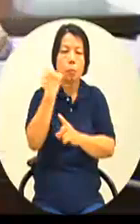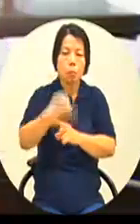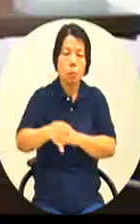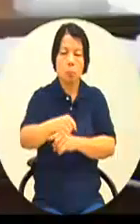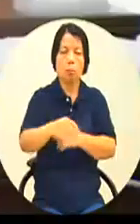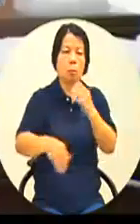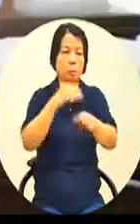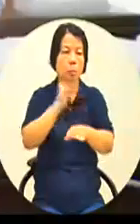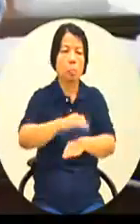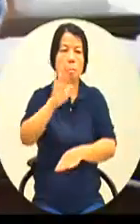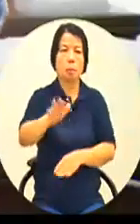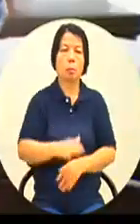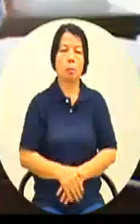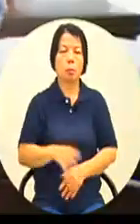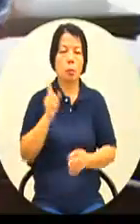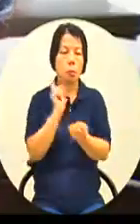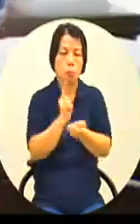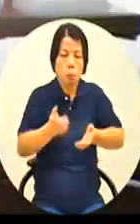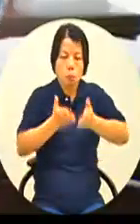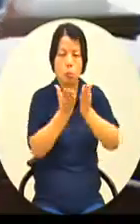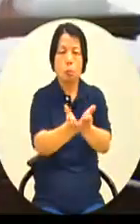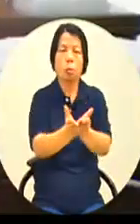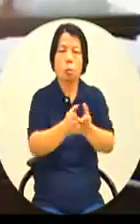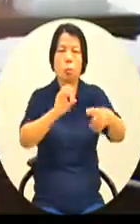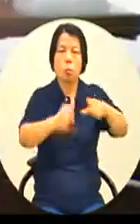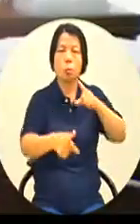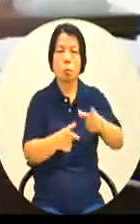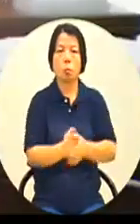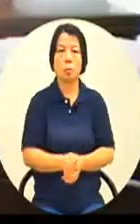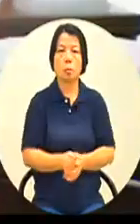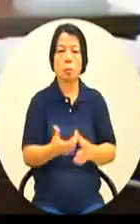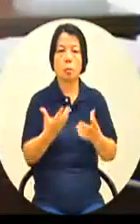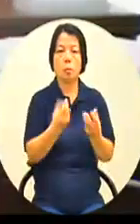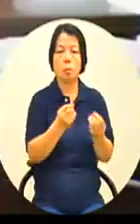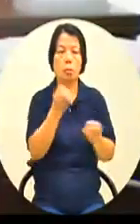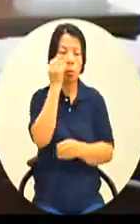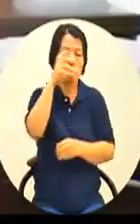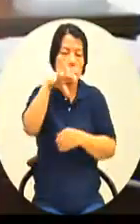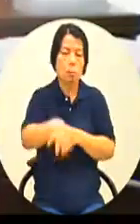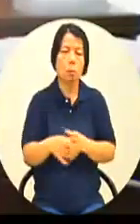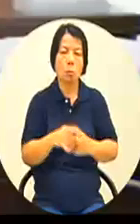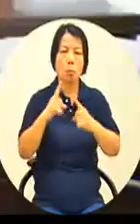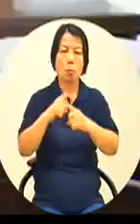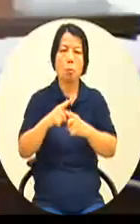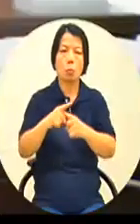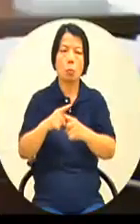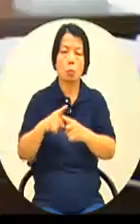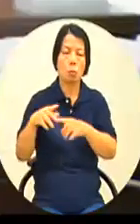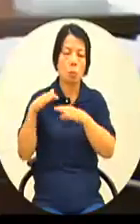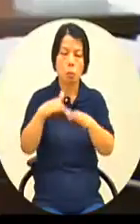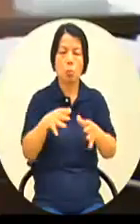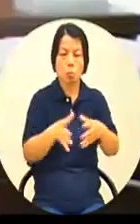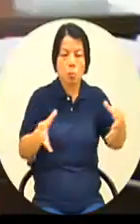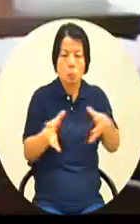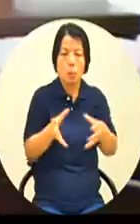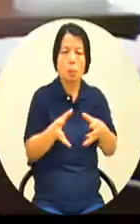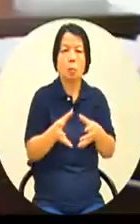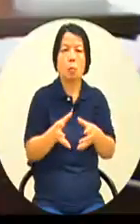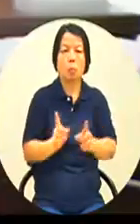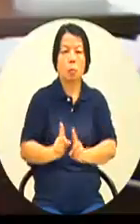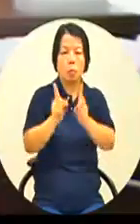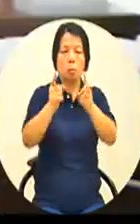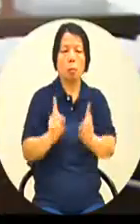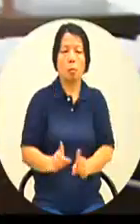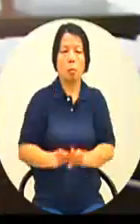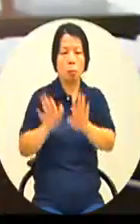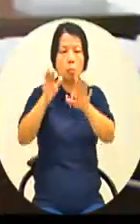是我们的轮船公司没有跟着观光的人潮同步前进，就是说